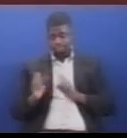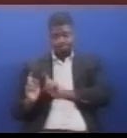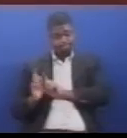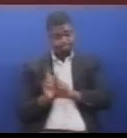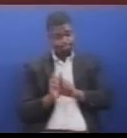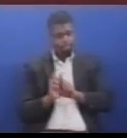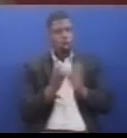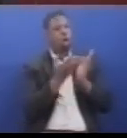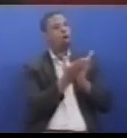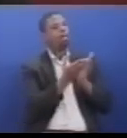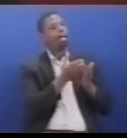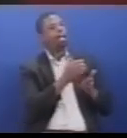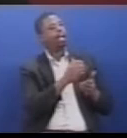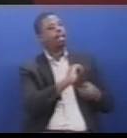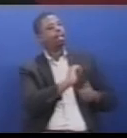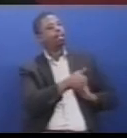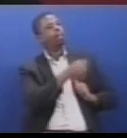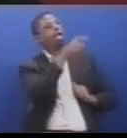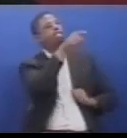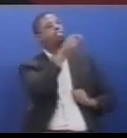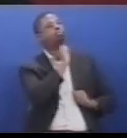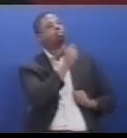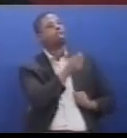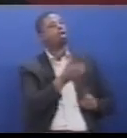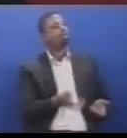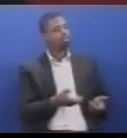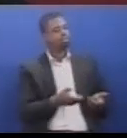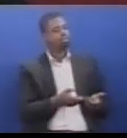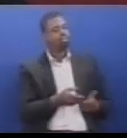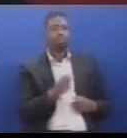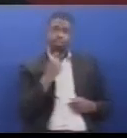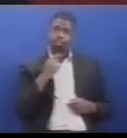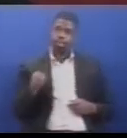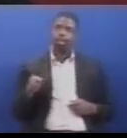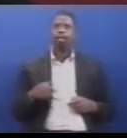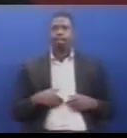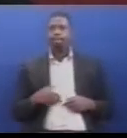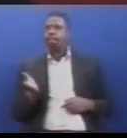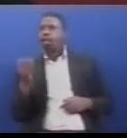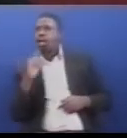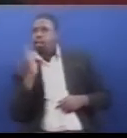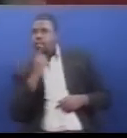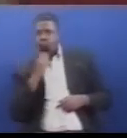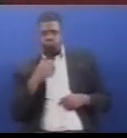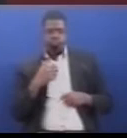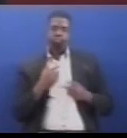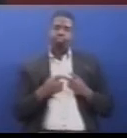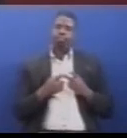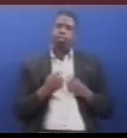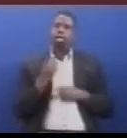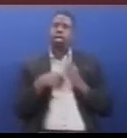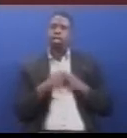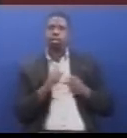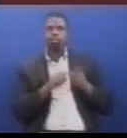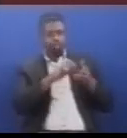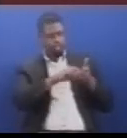Mheshimiwa Naibu Spika, napenda kujibu maswali mawili ya nyongeza ya Mheshimiwa Saada Mkuya kama ifuatavyo. Katika